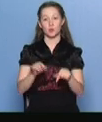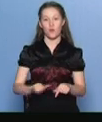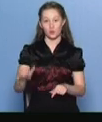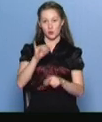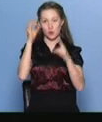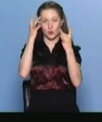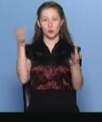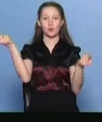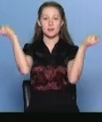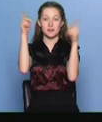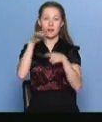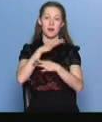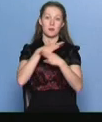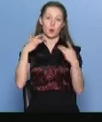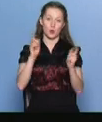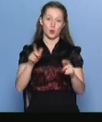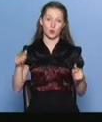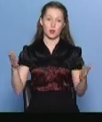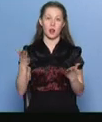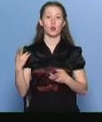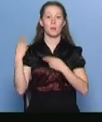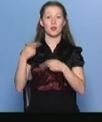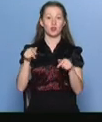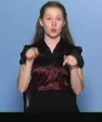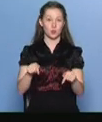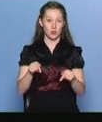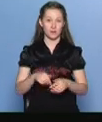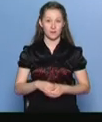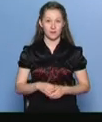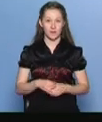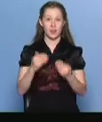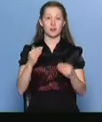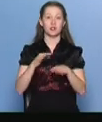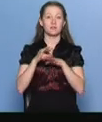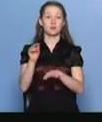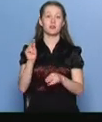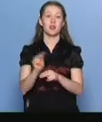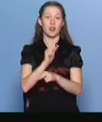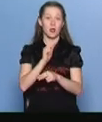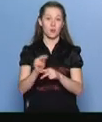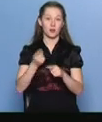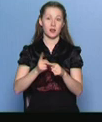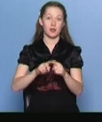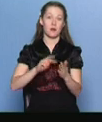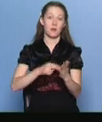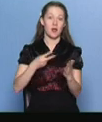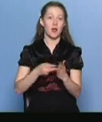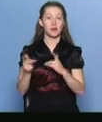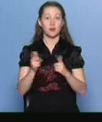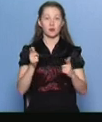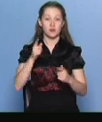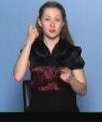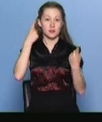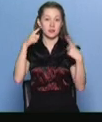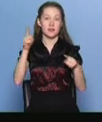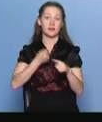культуре знало как можно больше людей, которые приезжают в Ижевск. Сейчас ведется работа над концепцией проекта. Инициатором создания